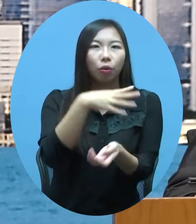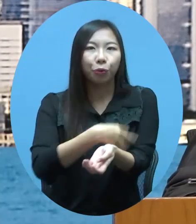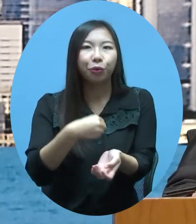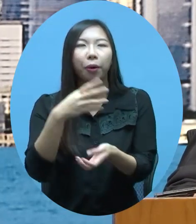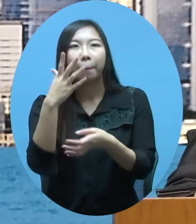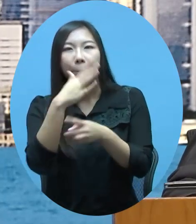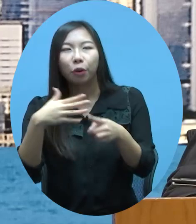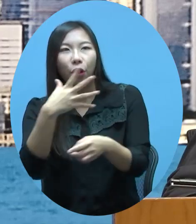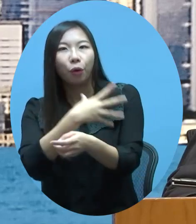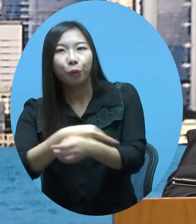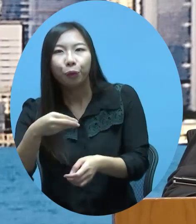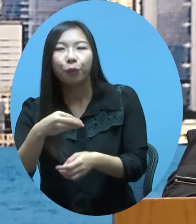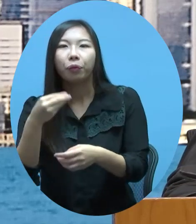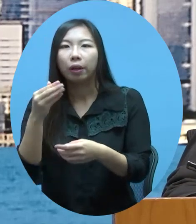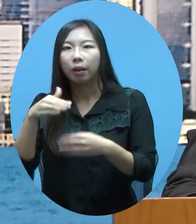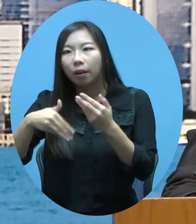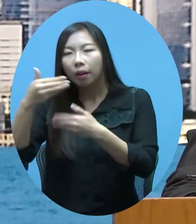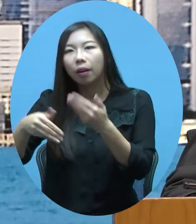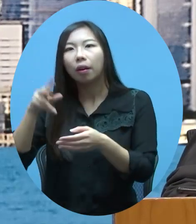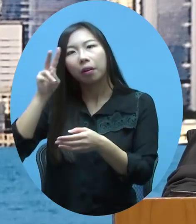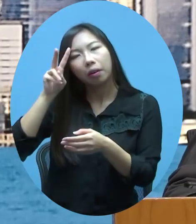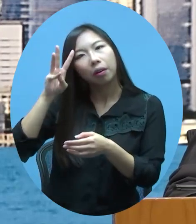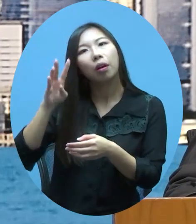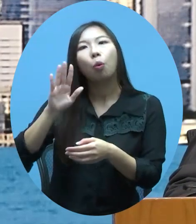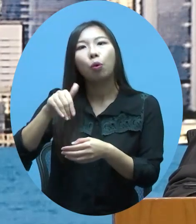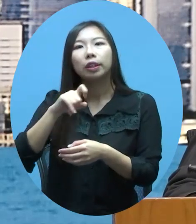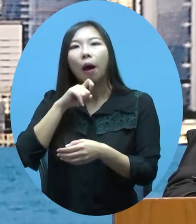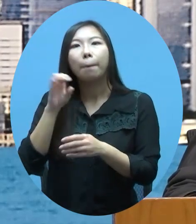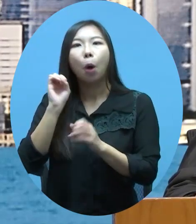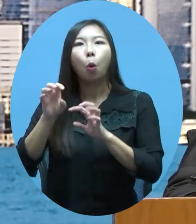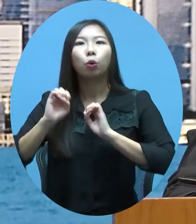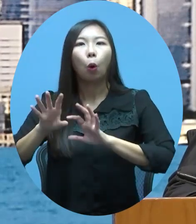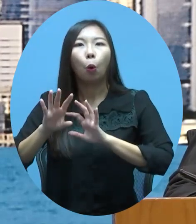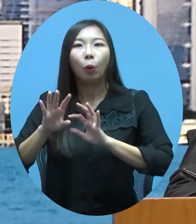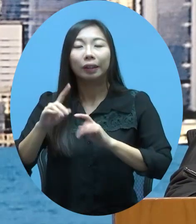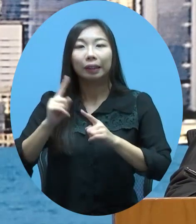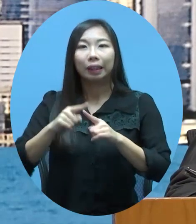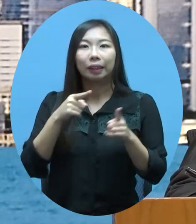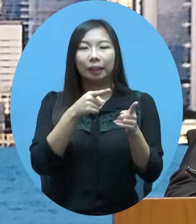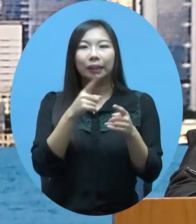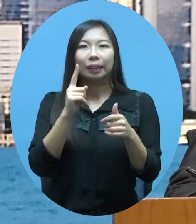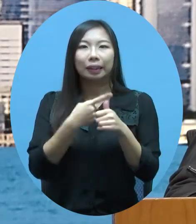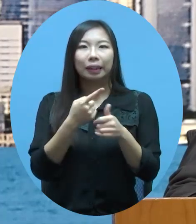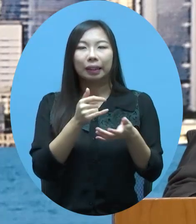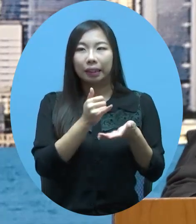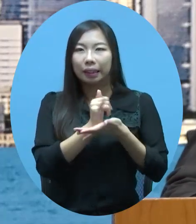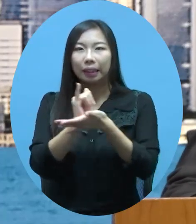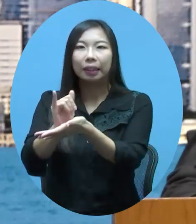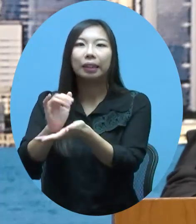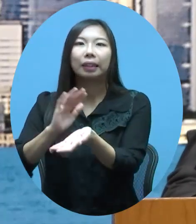之後，可能隔幾日都會有報告嚇。咁如果有新嘅確診，佢就會通，因為我哋要送翻嗰啲病人入翻醫院嘅嚇。